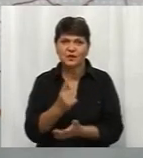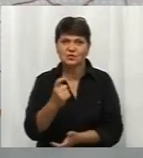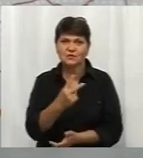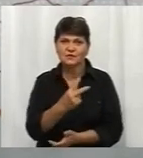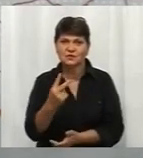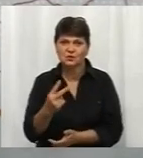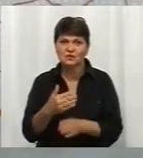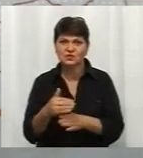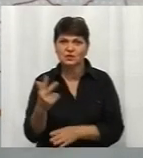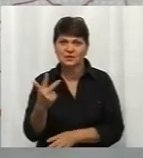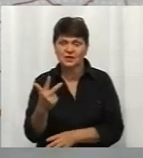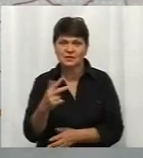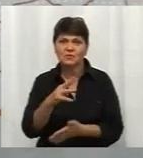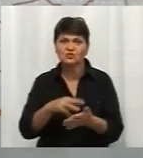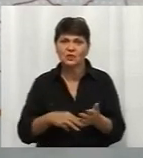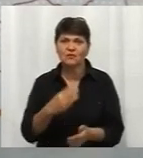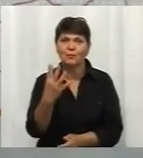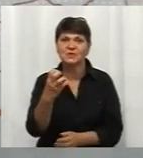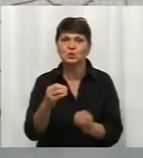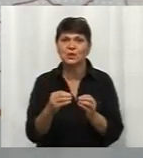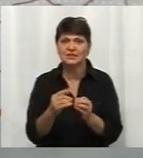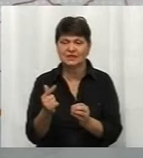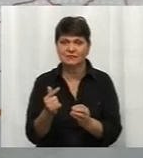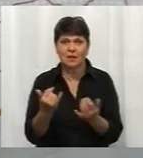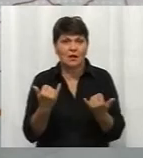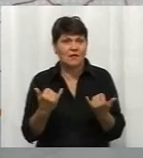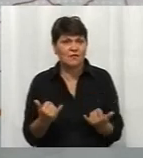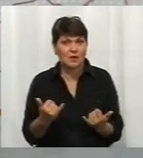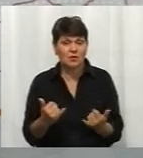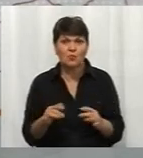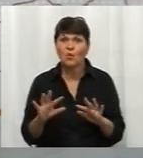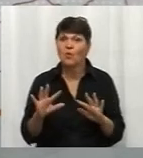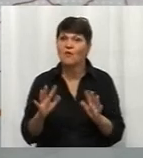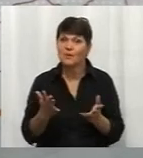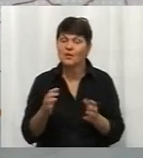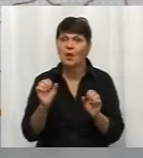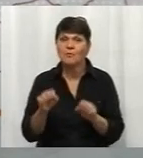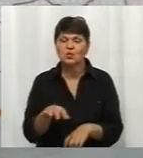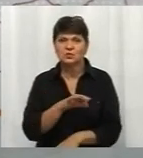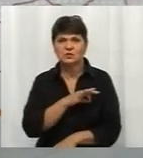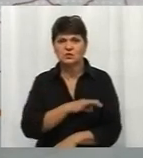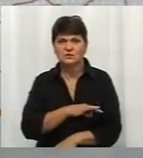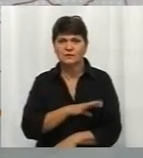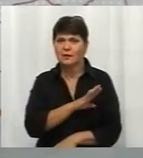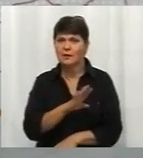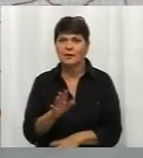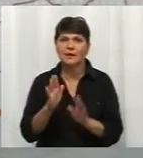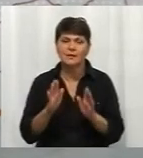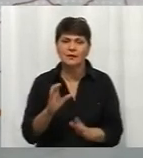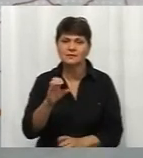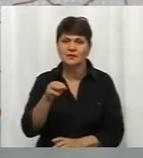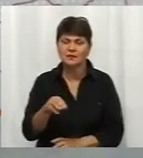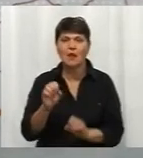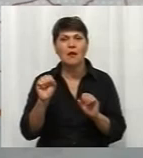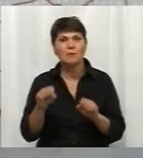штрафу 510 гривень. Але в даному випадку може застосовуватися не лише дана стаття, а